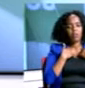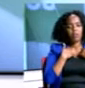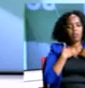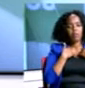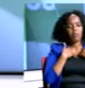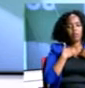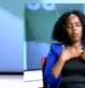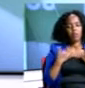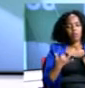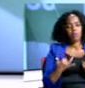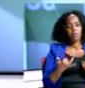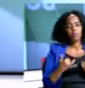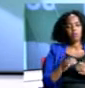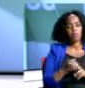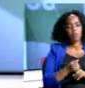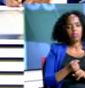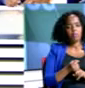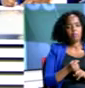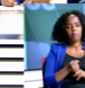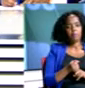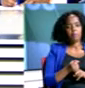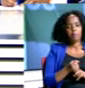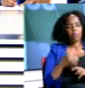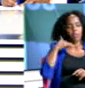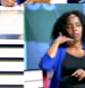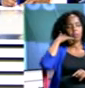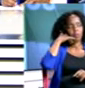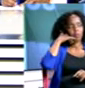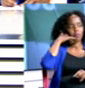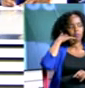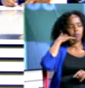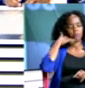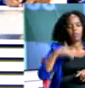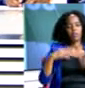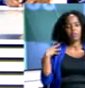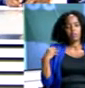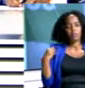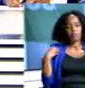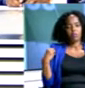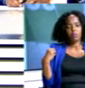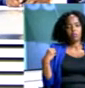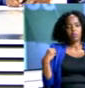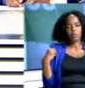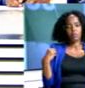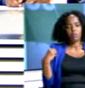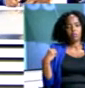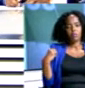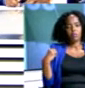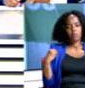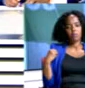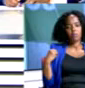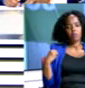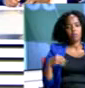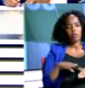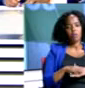bilbil wondi kana wal qaba ta addabaw hello hello akam jirtu fayya jirtu naga akam fayya da